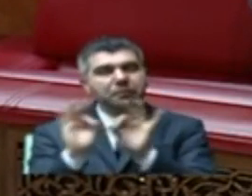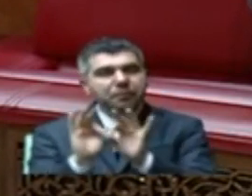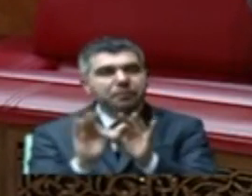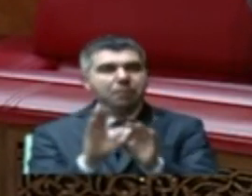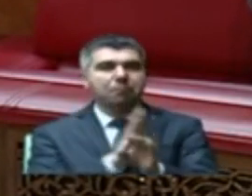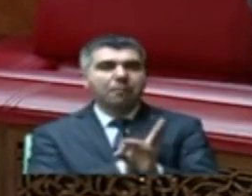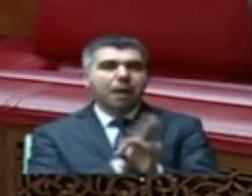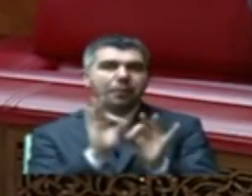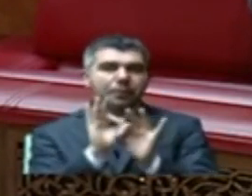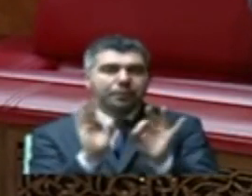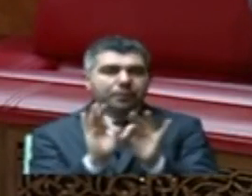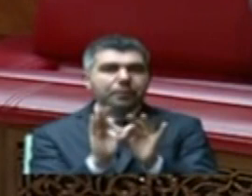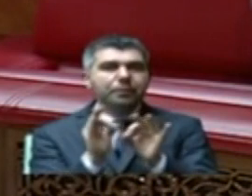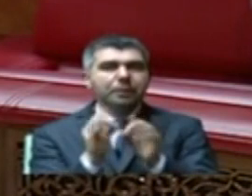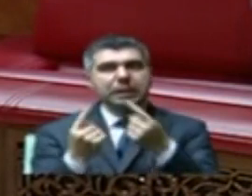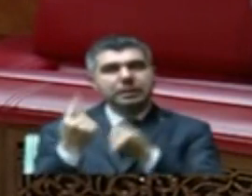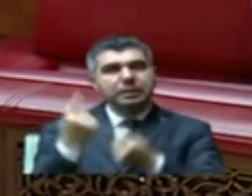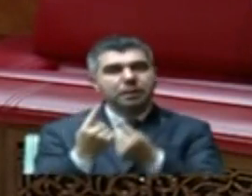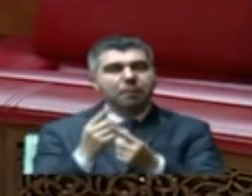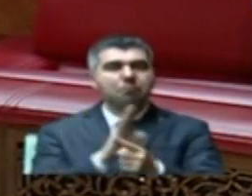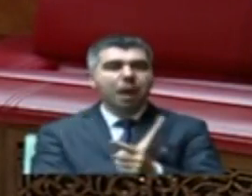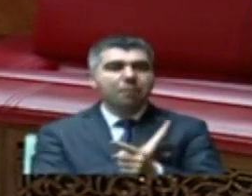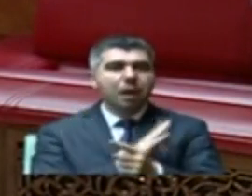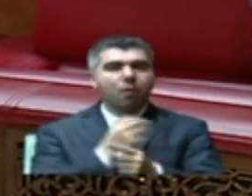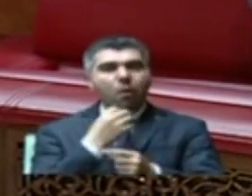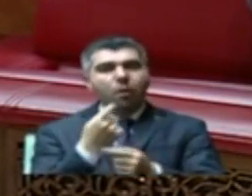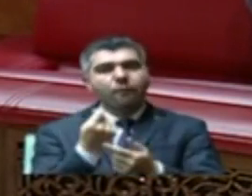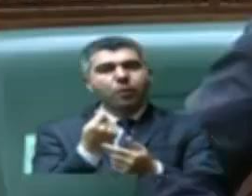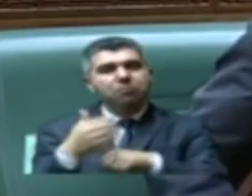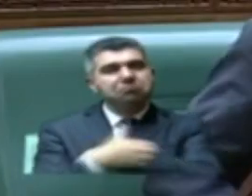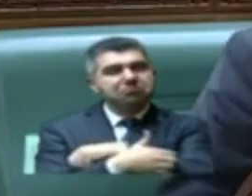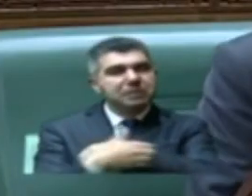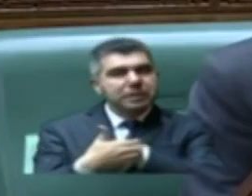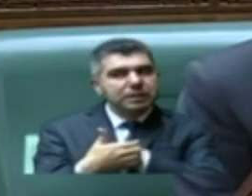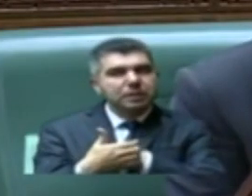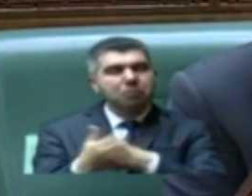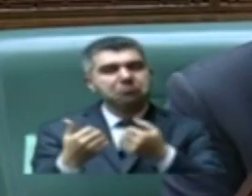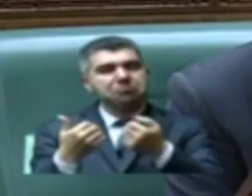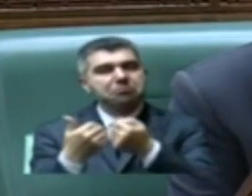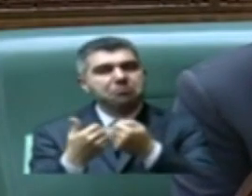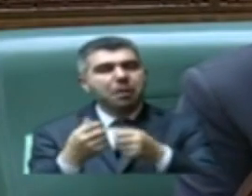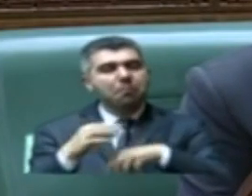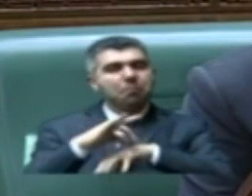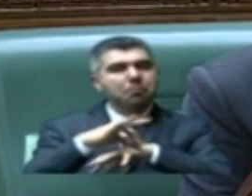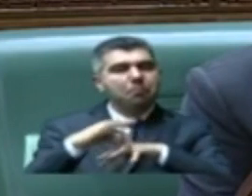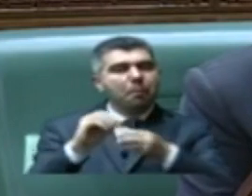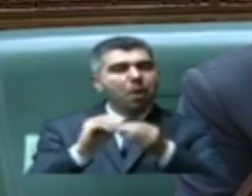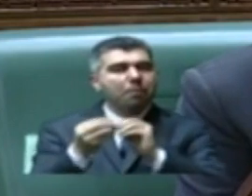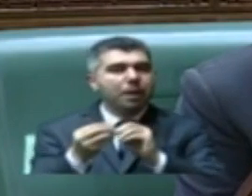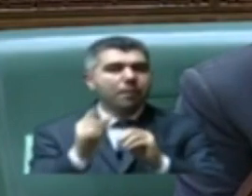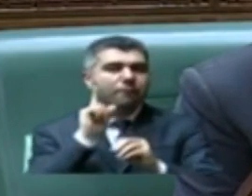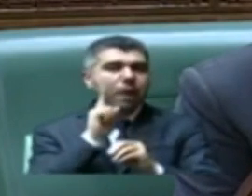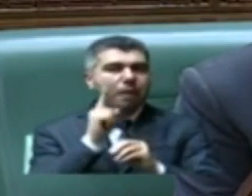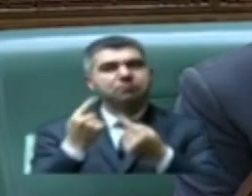معاناة الآباء من صعوبات مادية أو جغرافية أو بسبب وجود نزاعات إلى آخره.